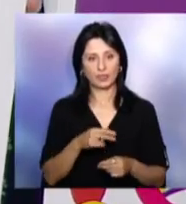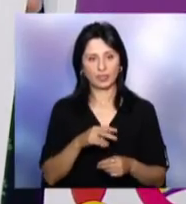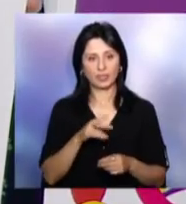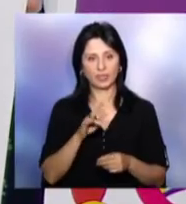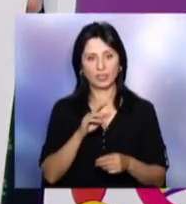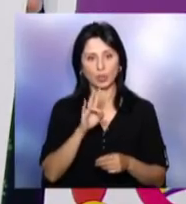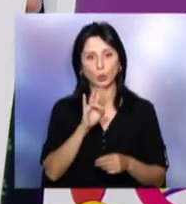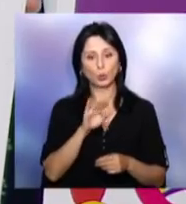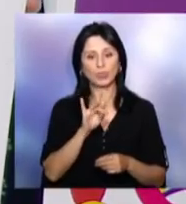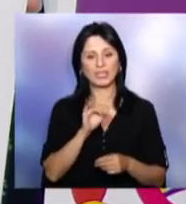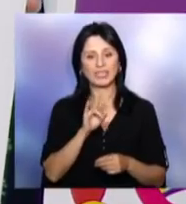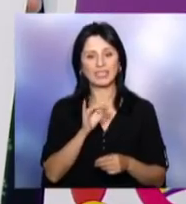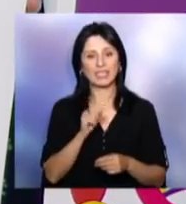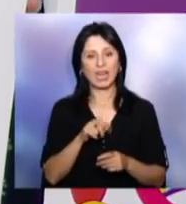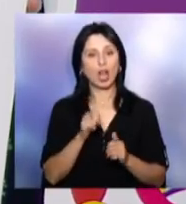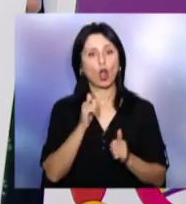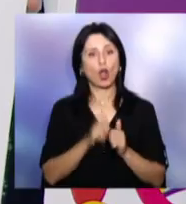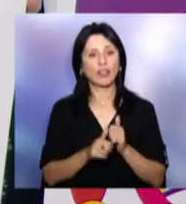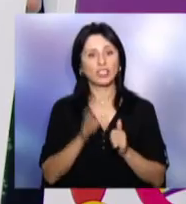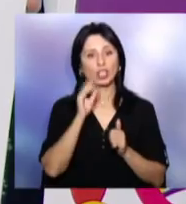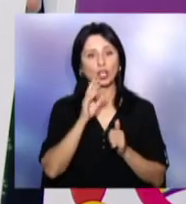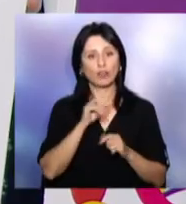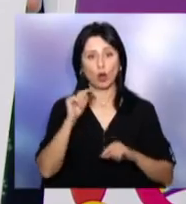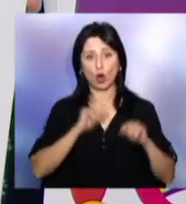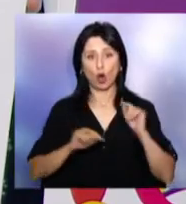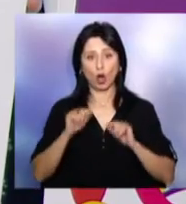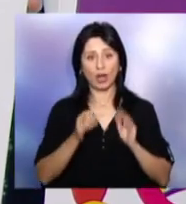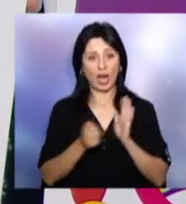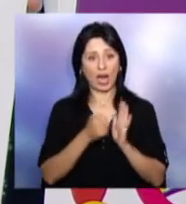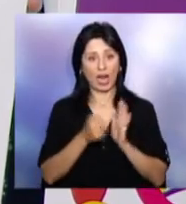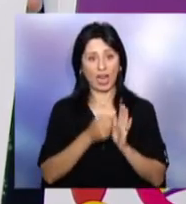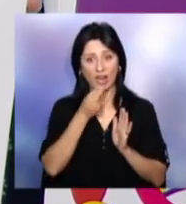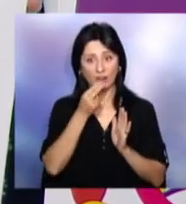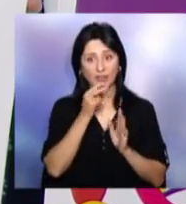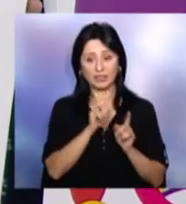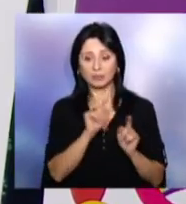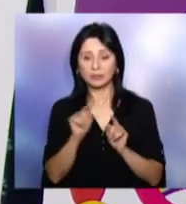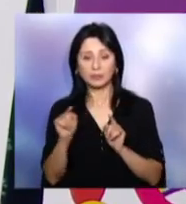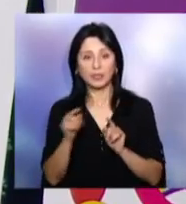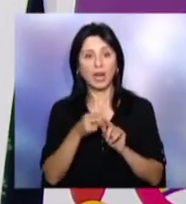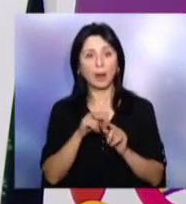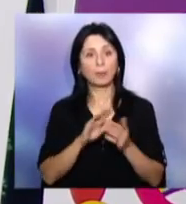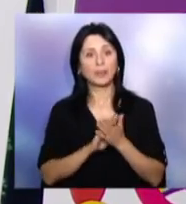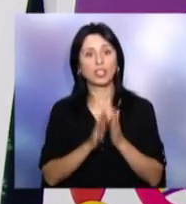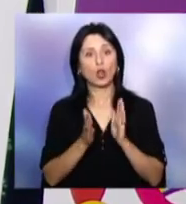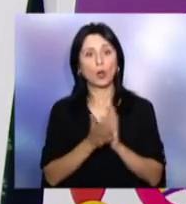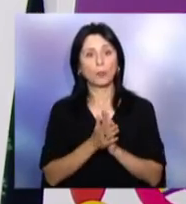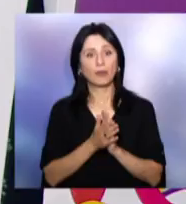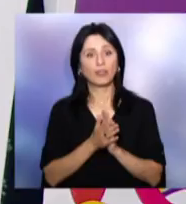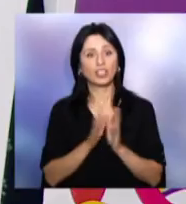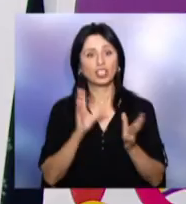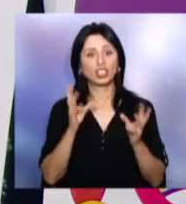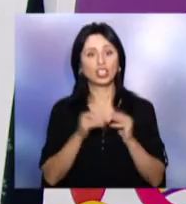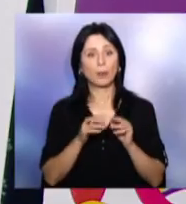მალნუტრიციას განმარტავ და ვიტყვი, რომ ყოველთვის, როდესაც ორგანიზმს აკლია საკვები ნივთიერებები, აი ამ მდგომარეობების